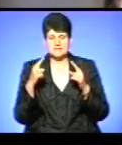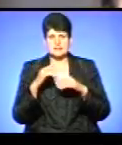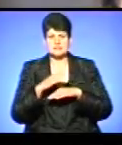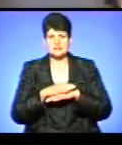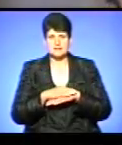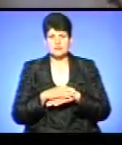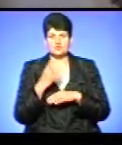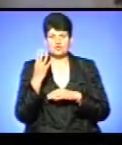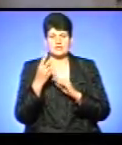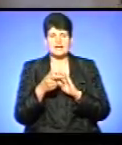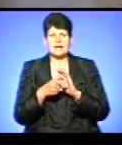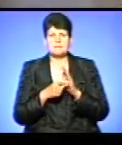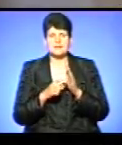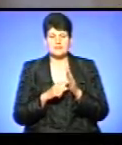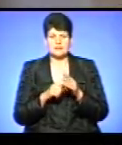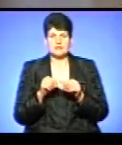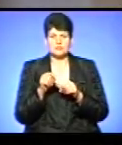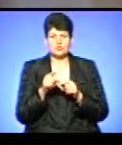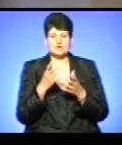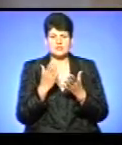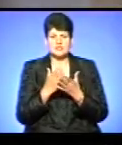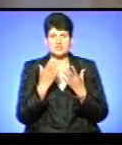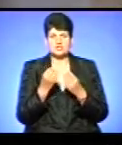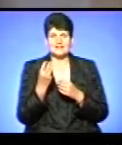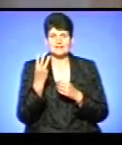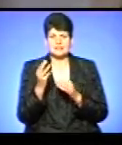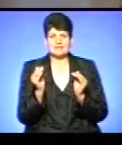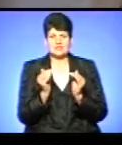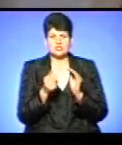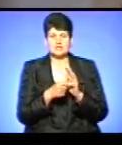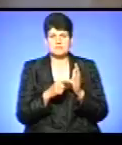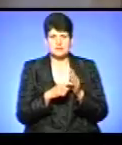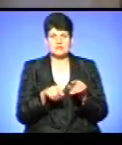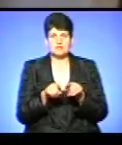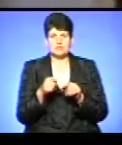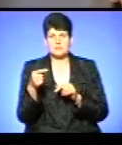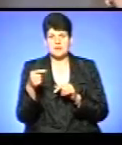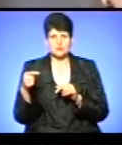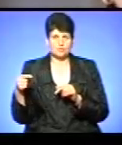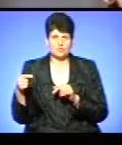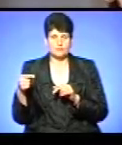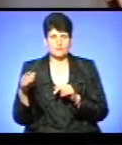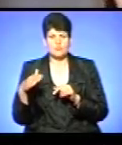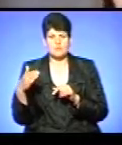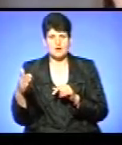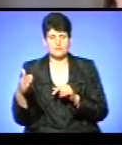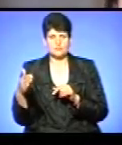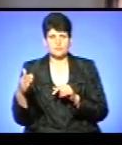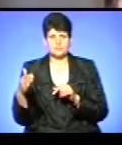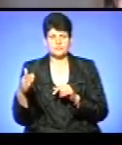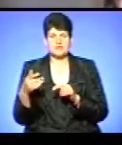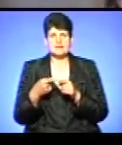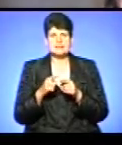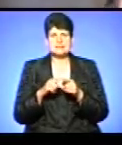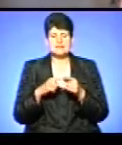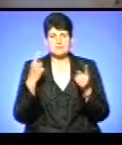створено 4 кабінети. Крім того, ще є 3 невеличкі кабінети теж на першому поверсі у правому крилі, це для